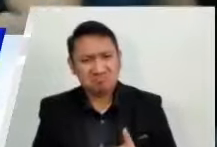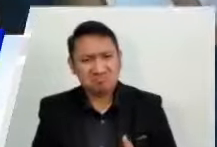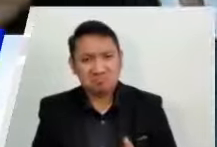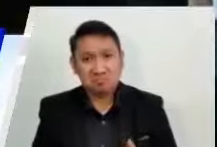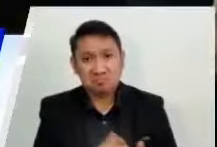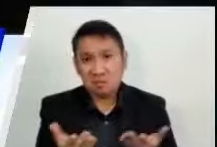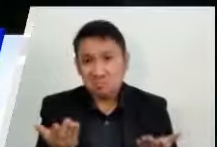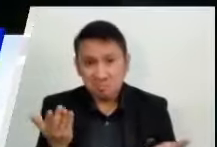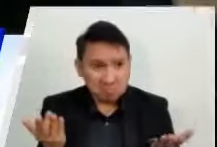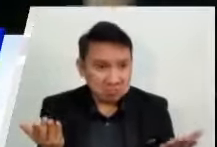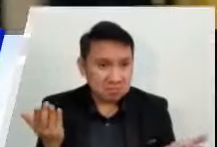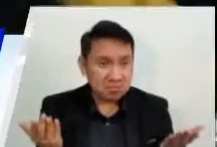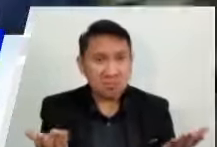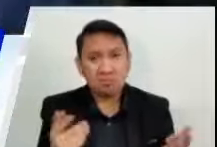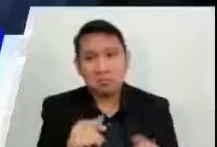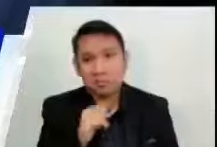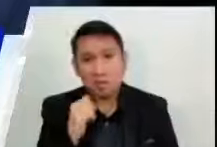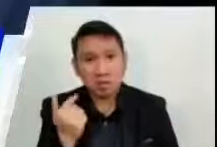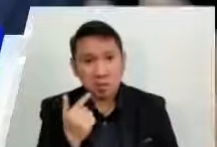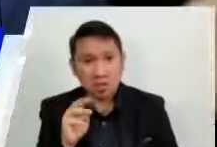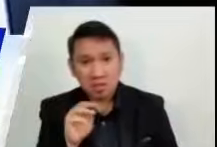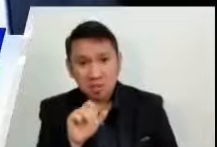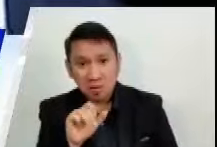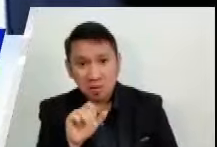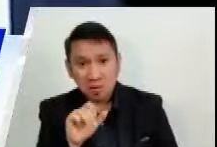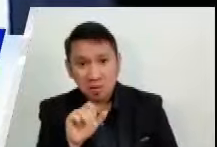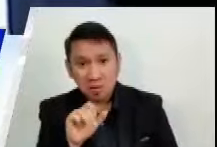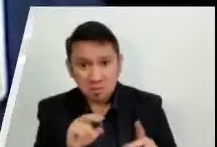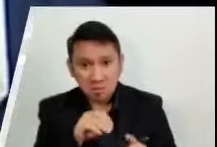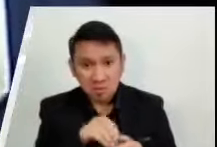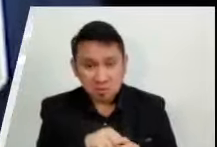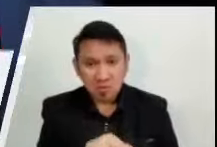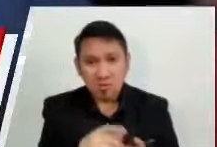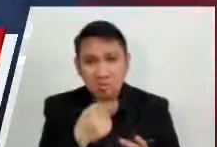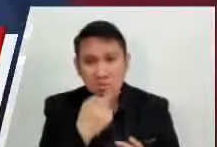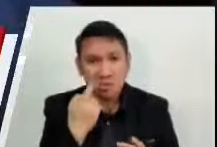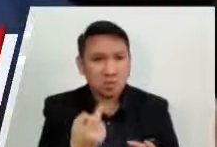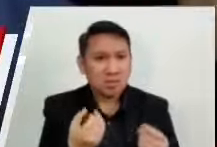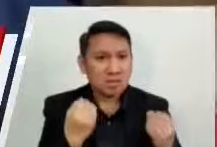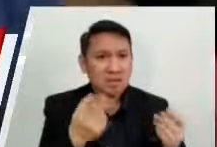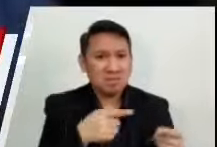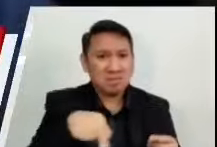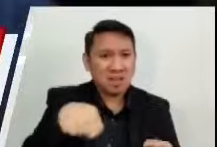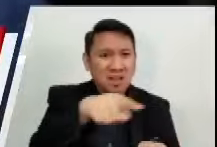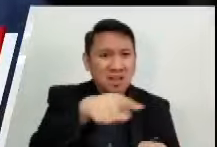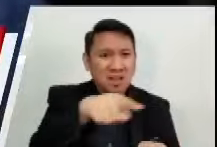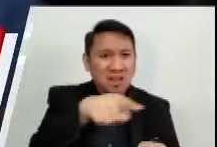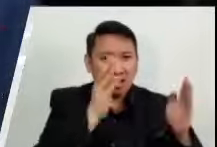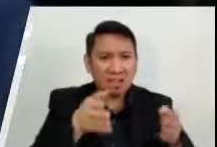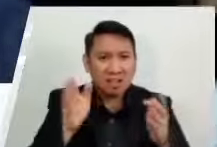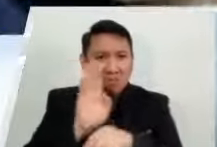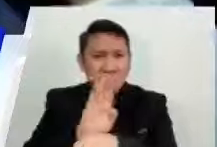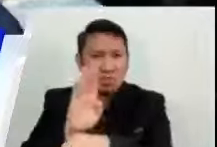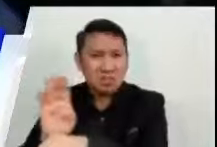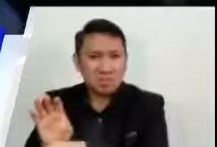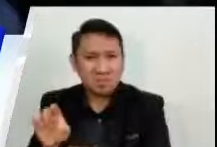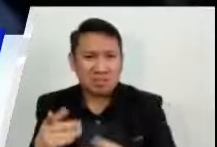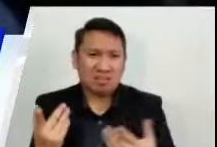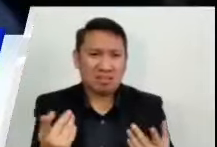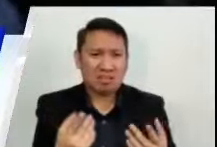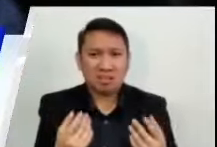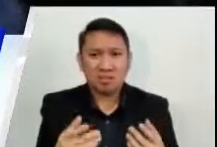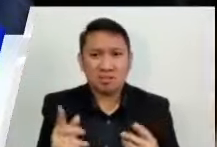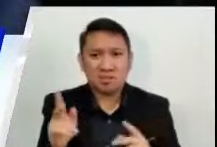mga mall nagkukumpulan ng mga tao. Kasi madami pa rin facilities aside from mall, yung naka-open. So yung tao, hindi lang basta